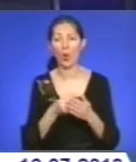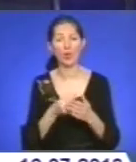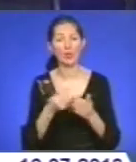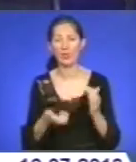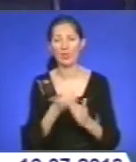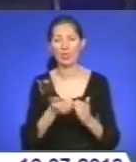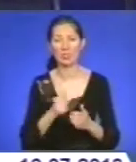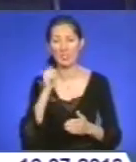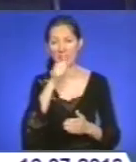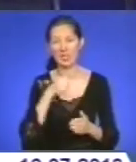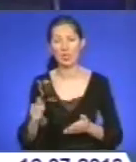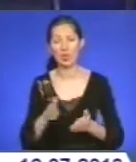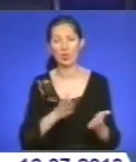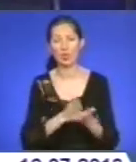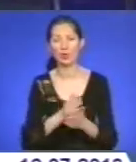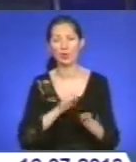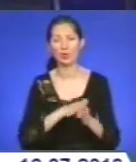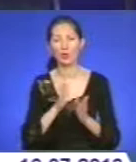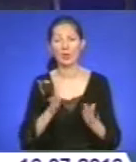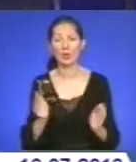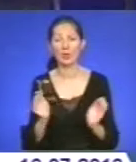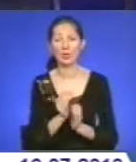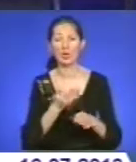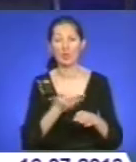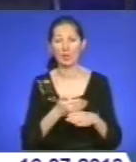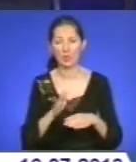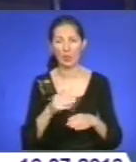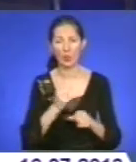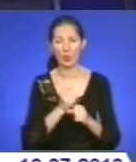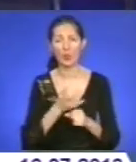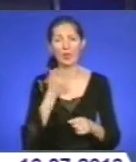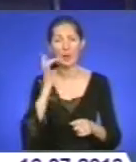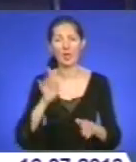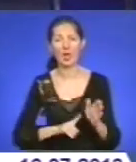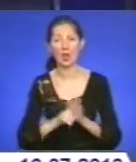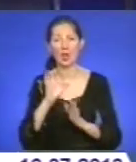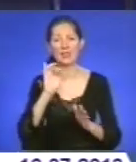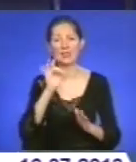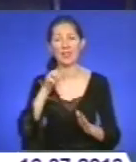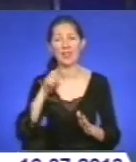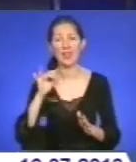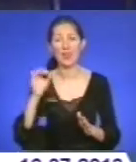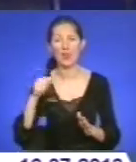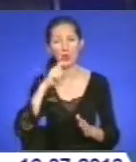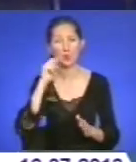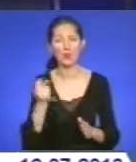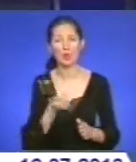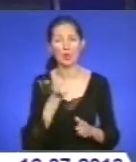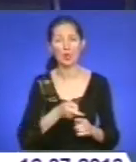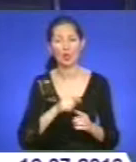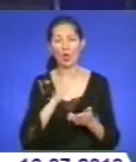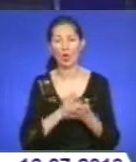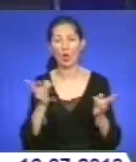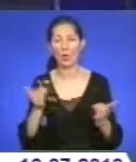служби виконають лише невелику частину роботи. Америка розпочала сертифікацію українського зерна, що є необхідною умовою